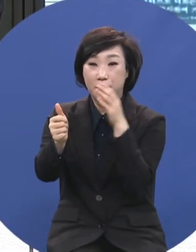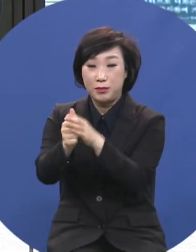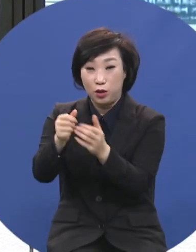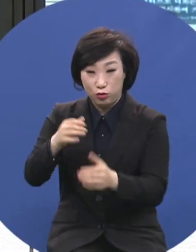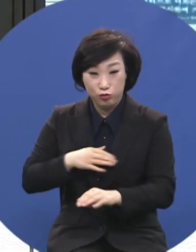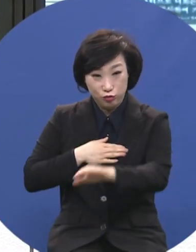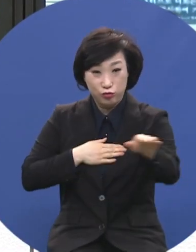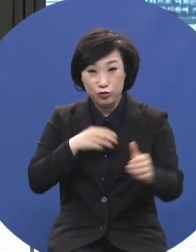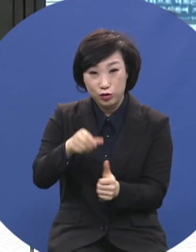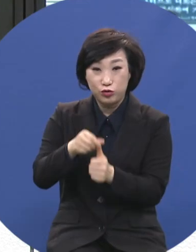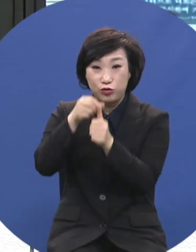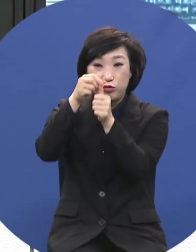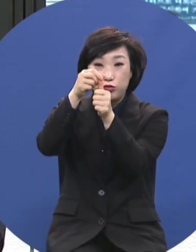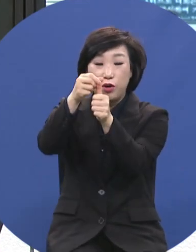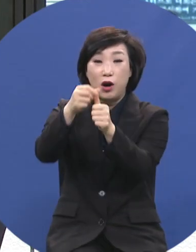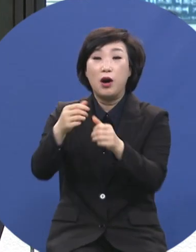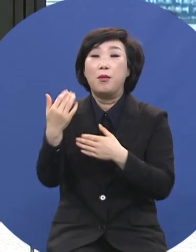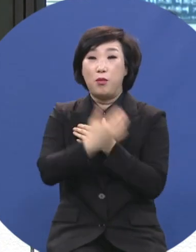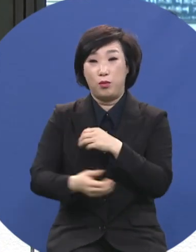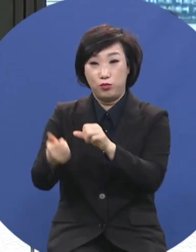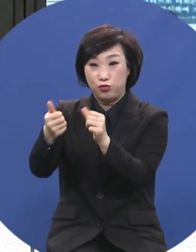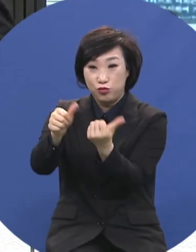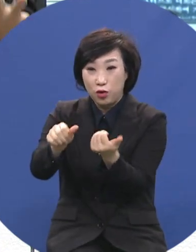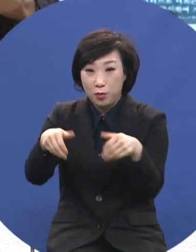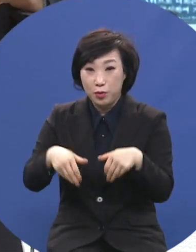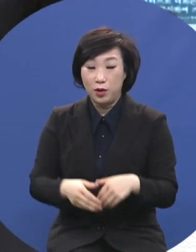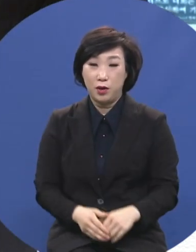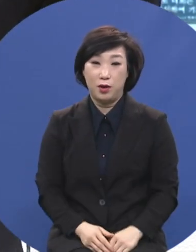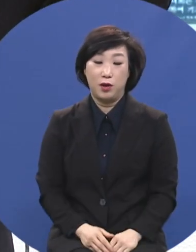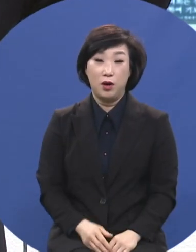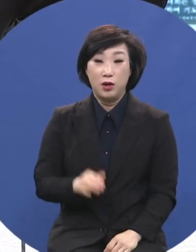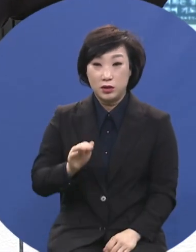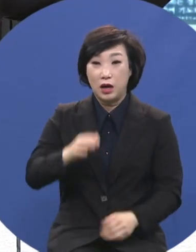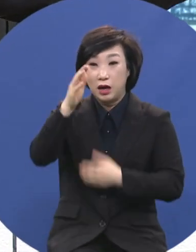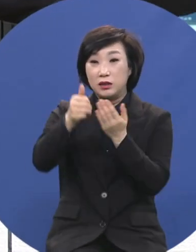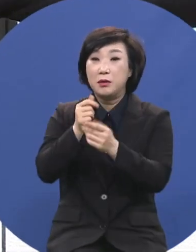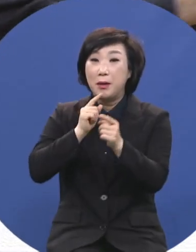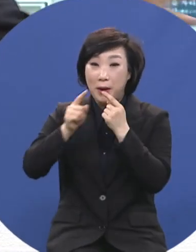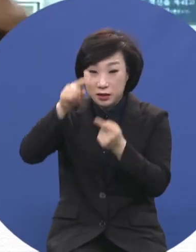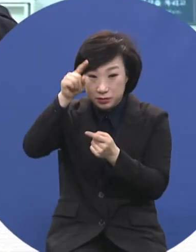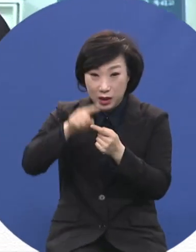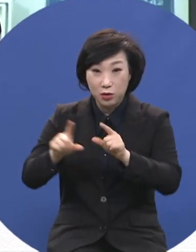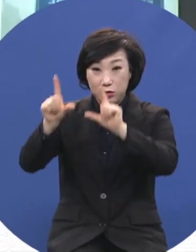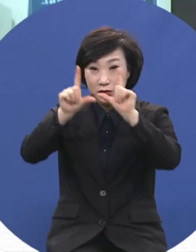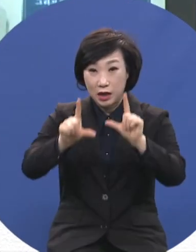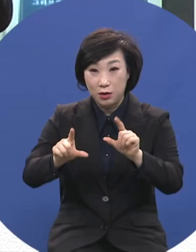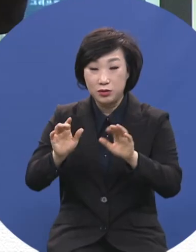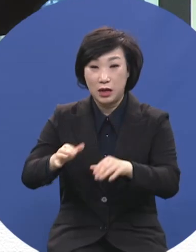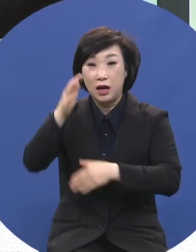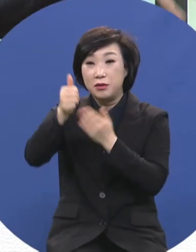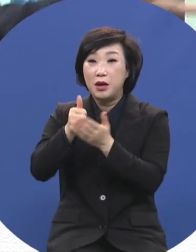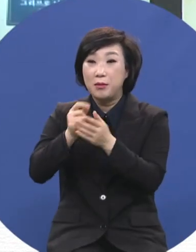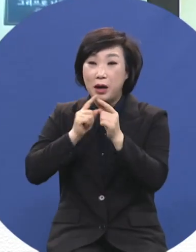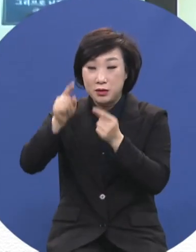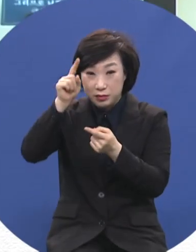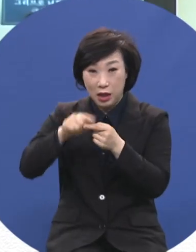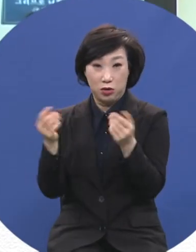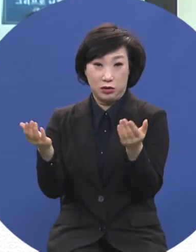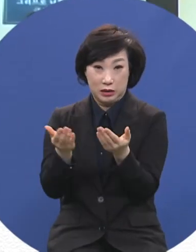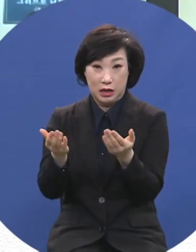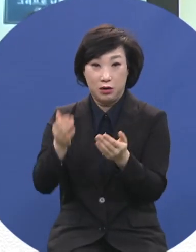구원하실 죽을 몸이 있어야 되니까 하나님 말씀대로 살고 하나님 말씀대로